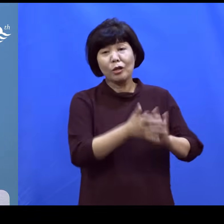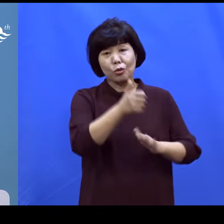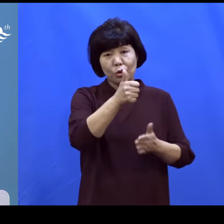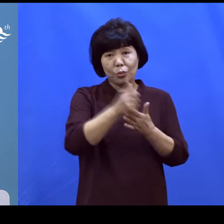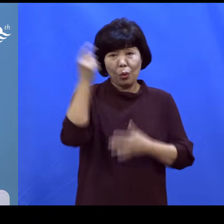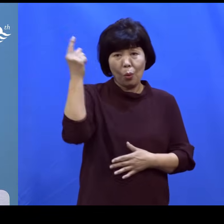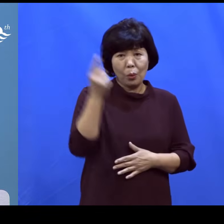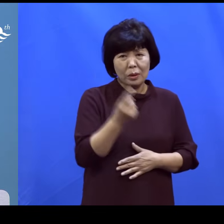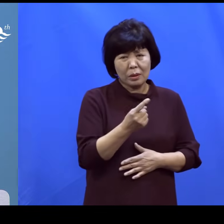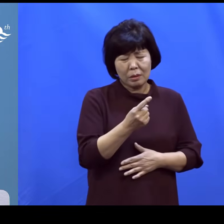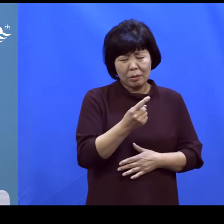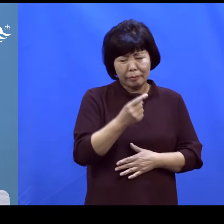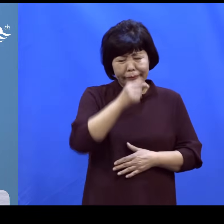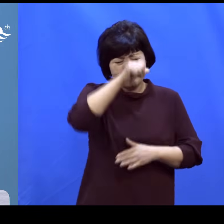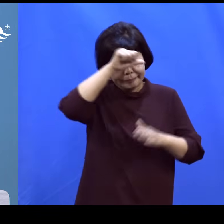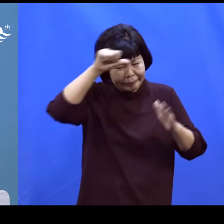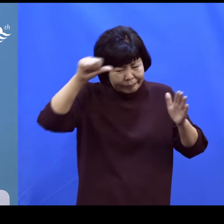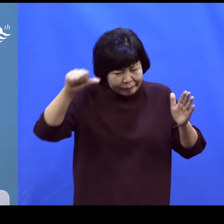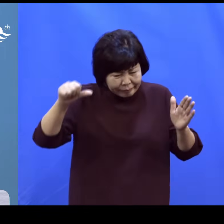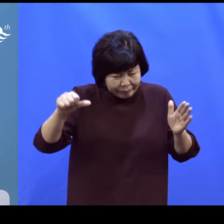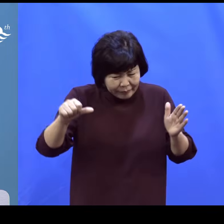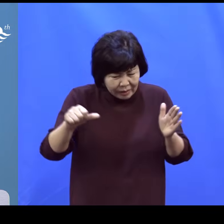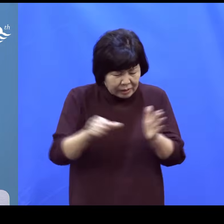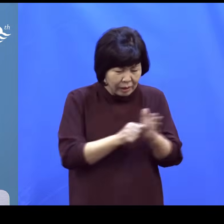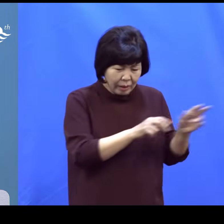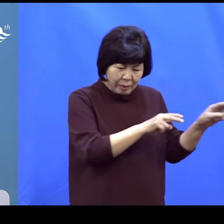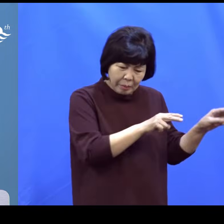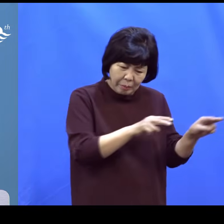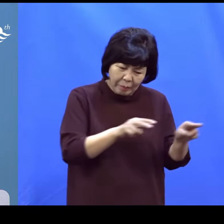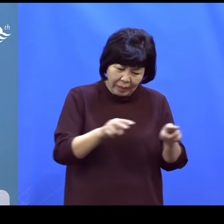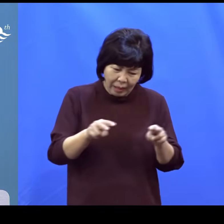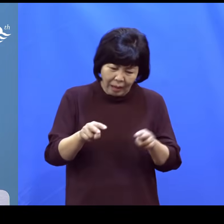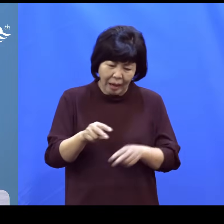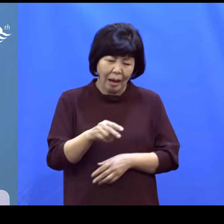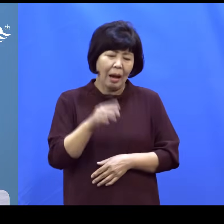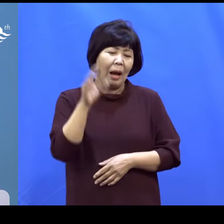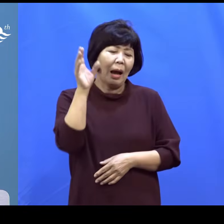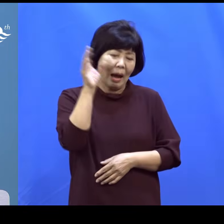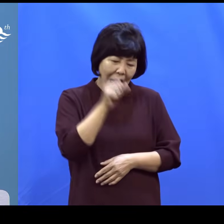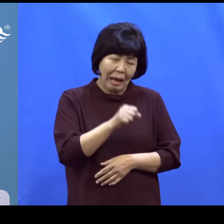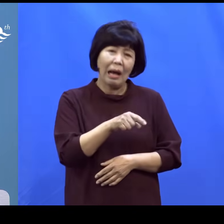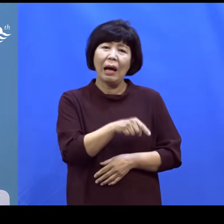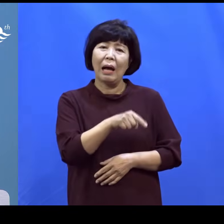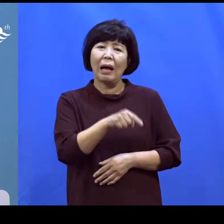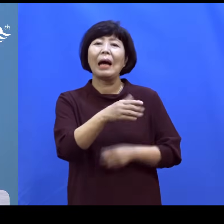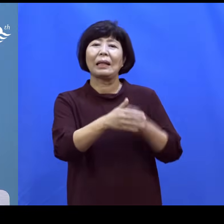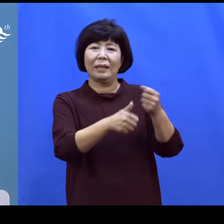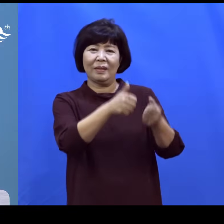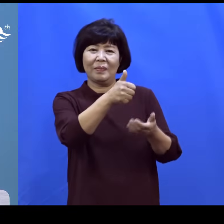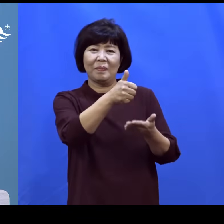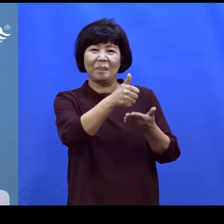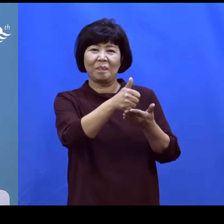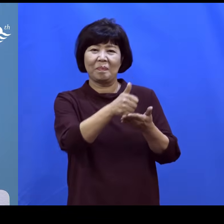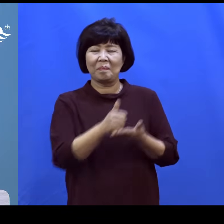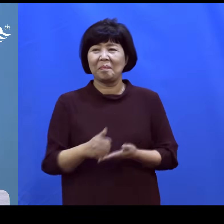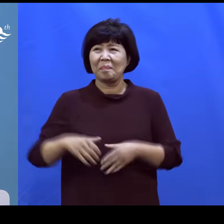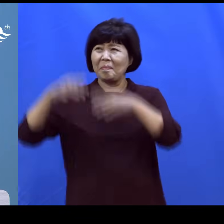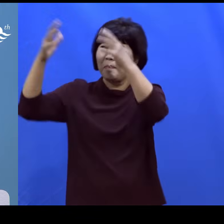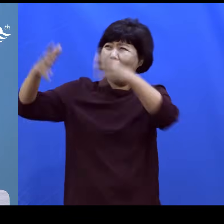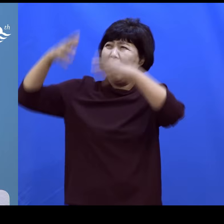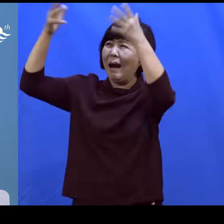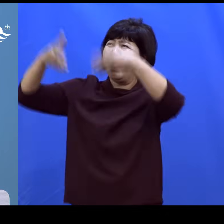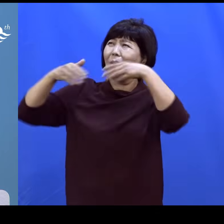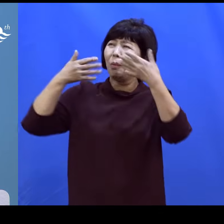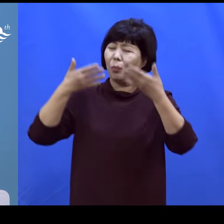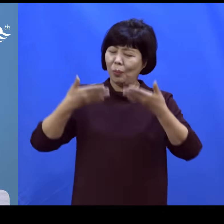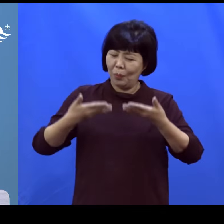보면서 잘 알 수가 있습니다. 예수님은 그분은 하나님이시다는 걸 입증해 주신 사건이 뭐죠? 바람을 잠잠케 하고, 죽은